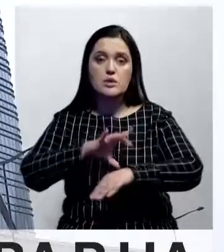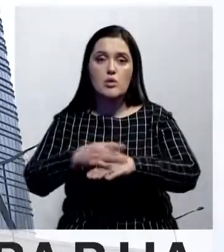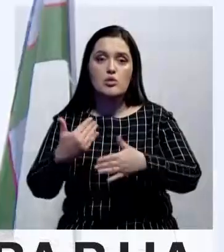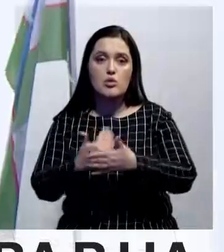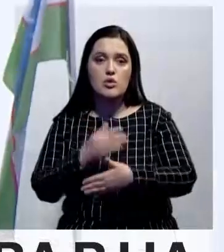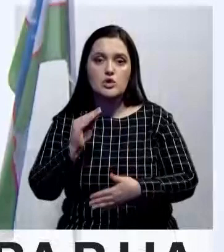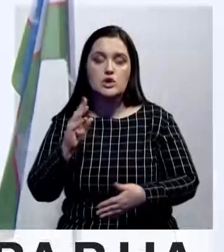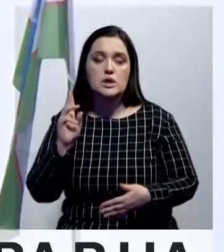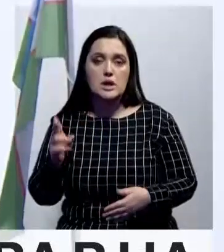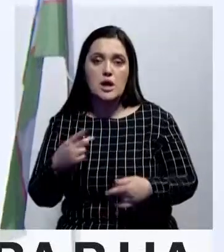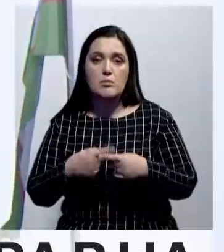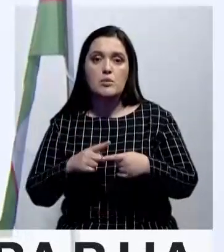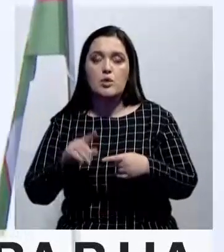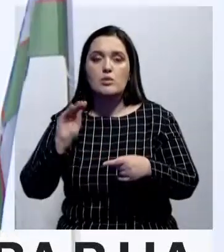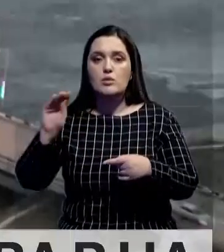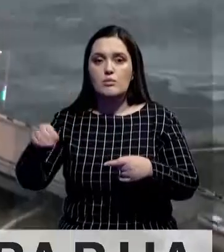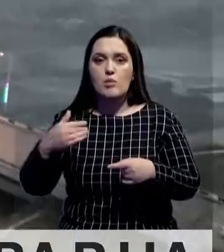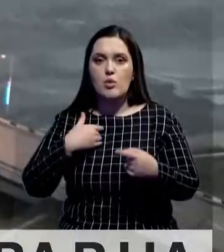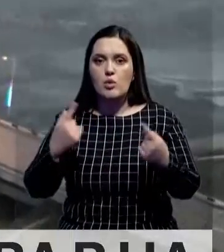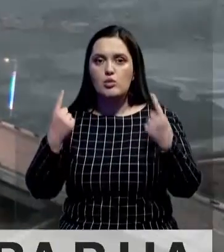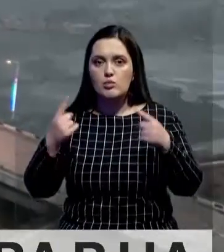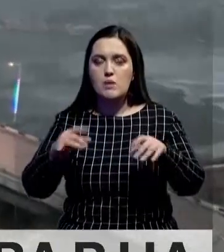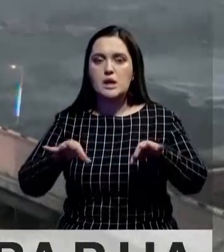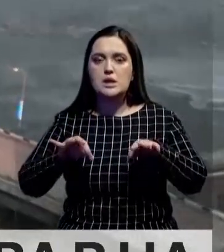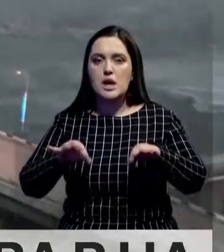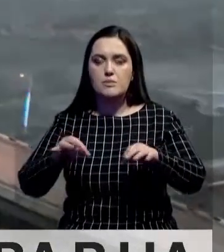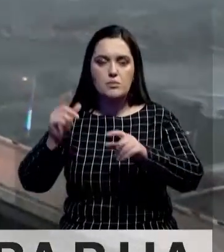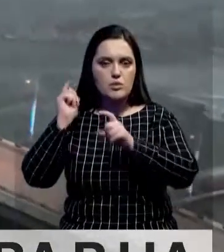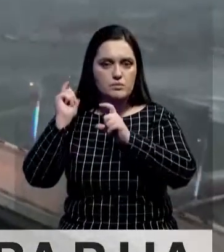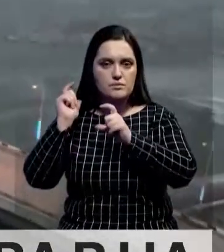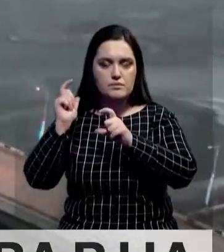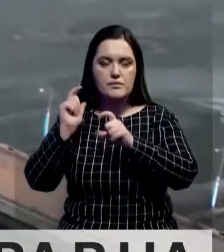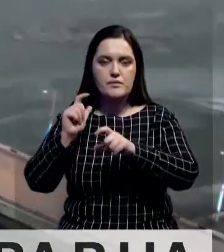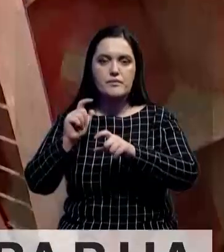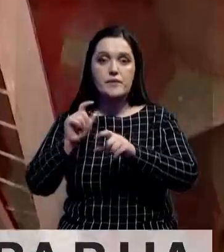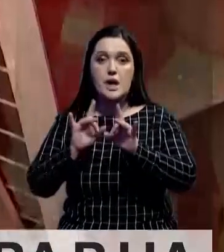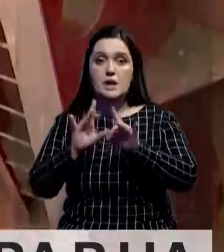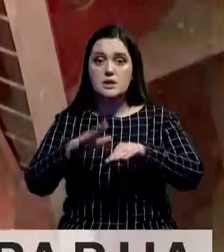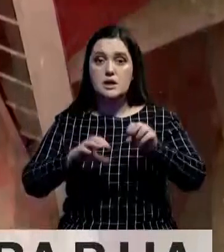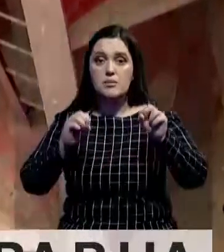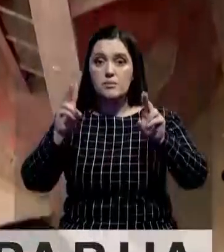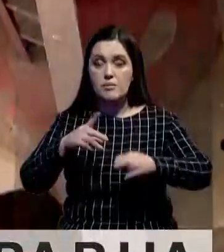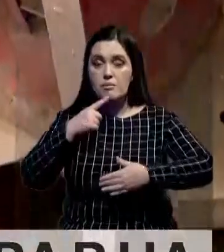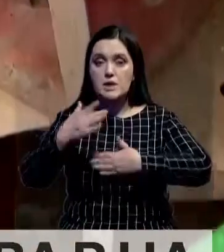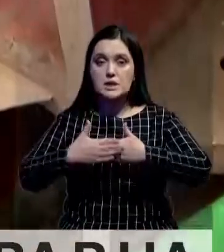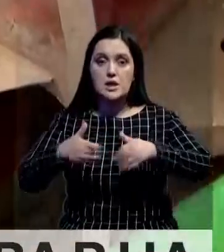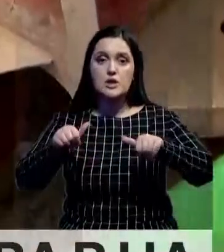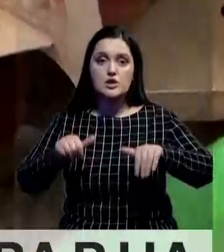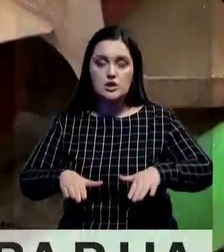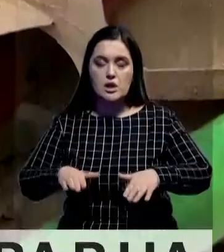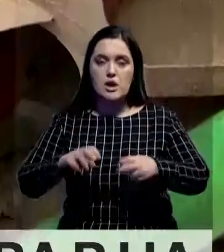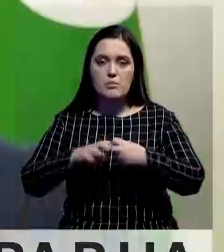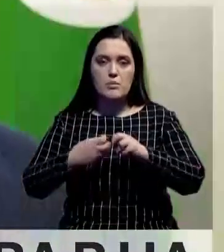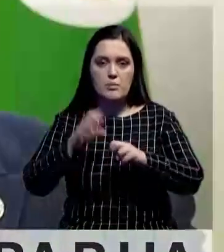жилой комплекс. Другая закладывает фундамент крупного транспортно-логистического терминала. По словам экспертов, близка к решению и проблема с